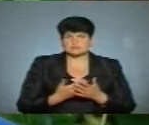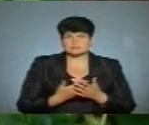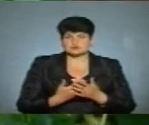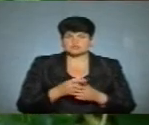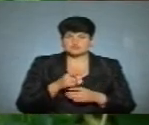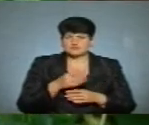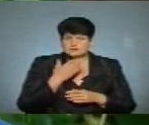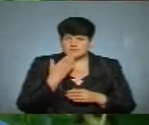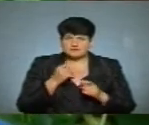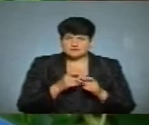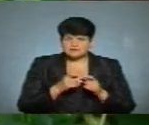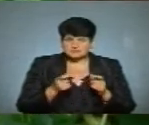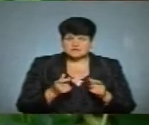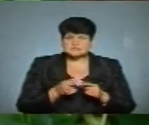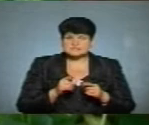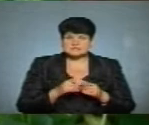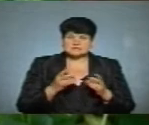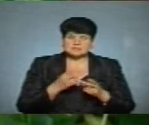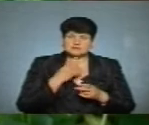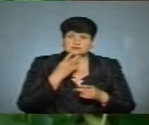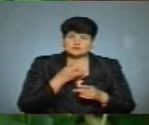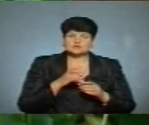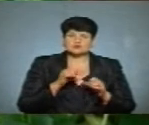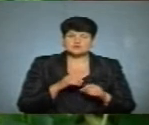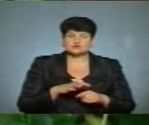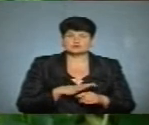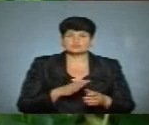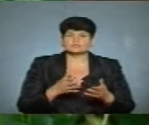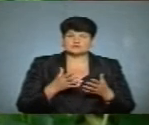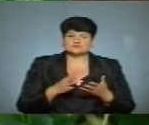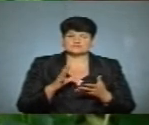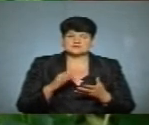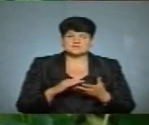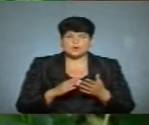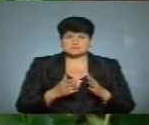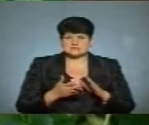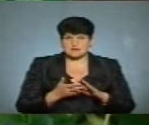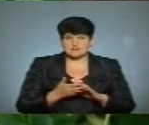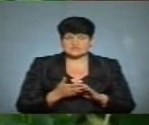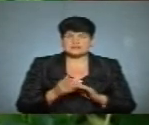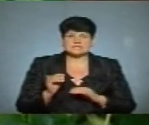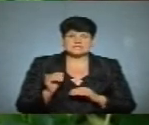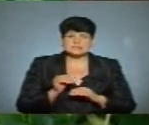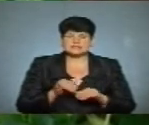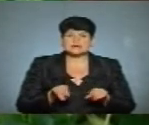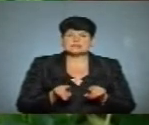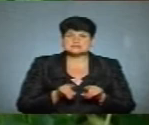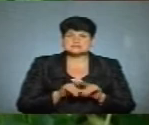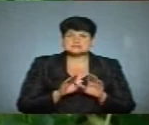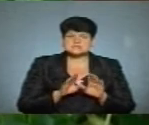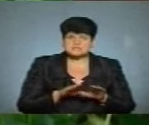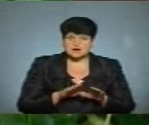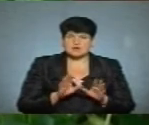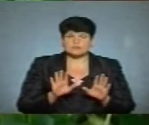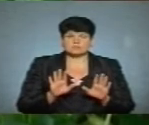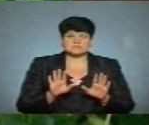не мав квитка, і це треба подивитися, щоб можна було з'ясувати всі обставини. І так само, якщо, боронь Боже,